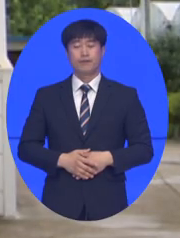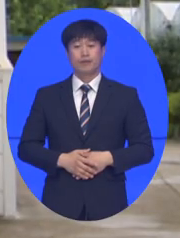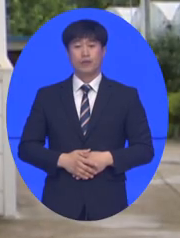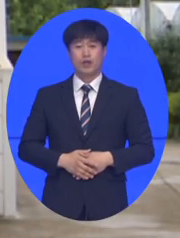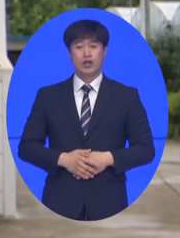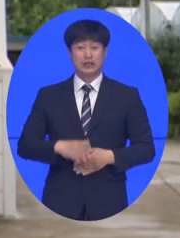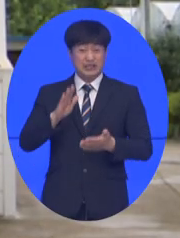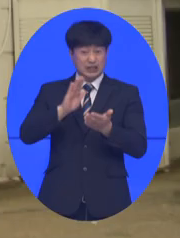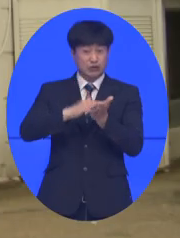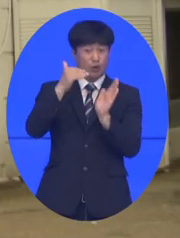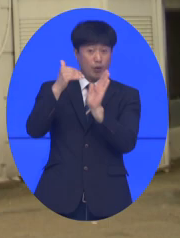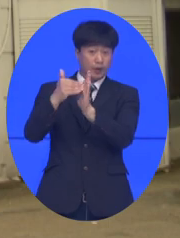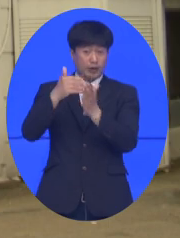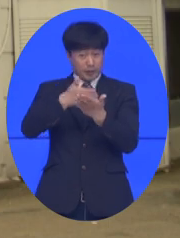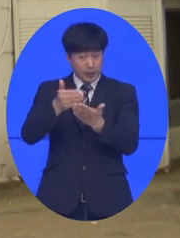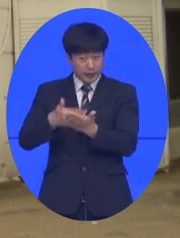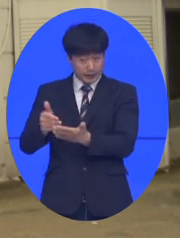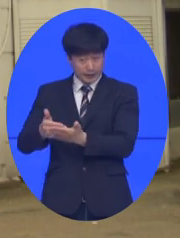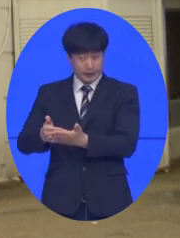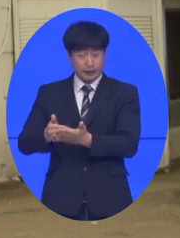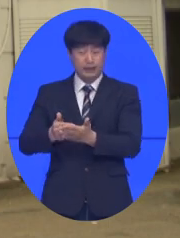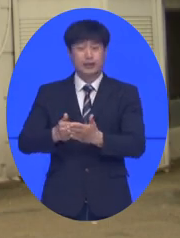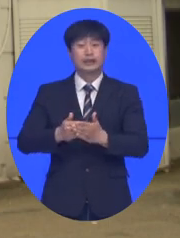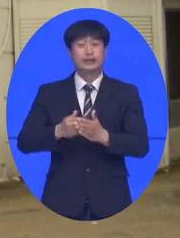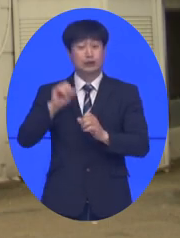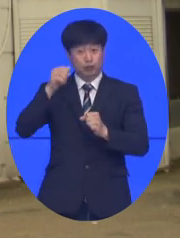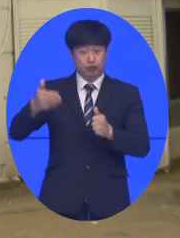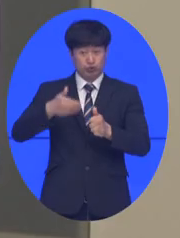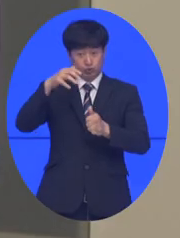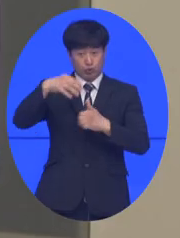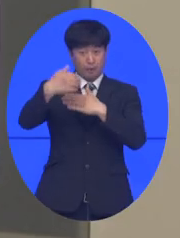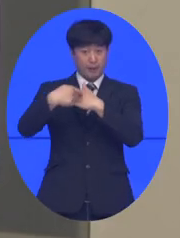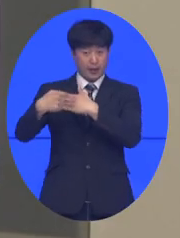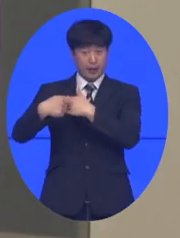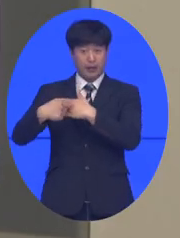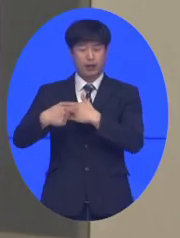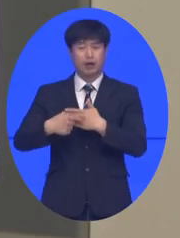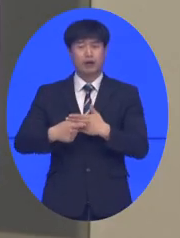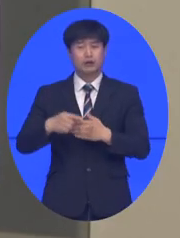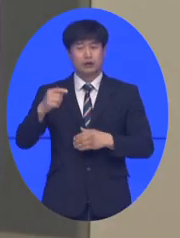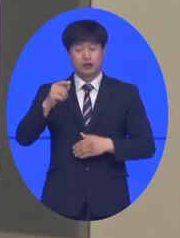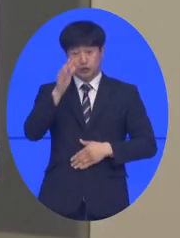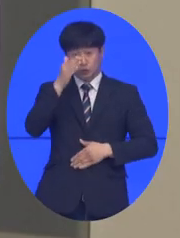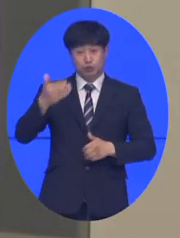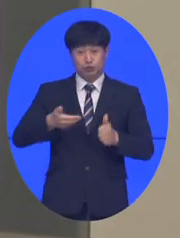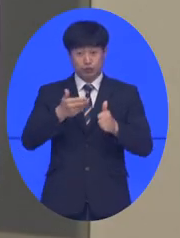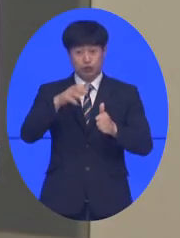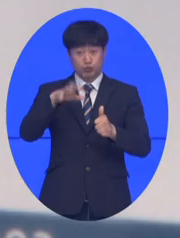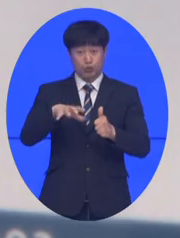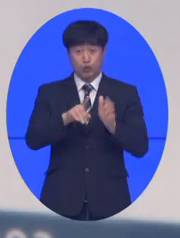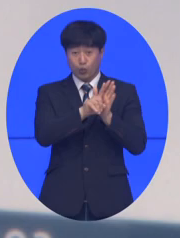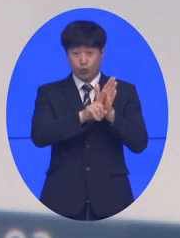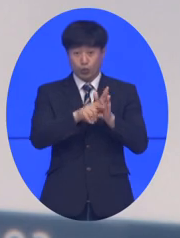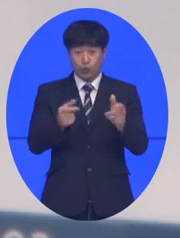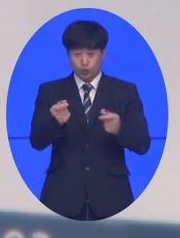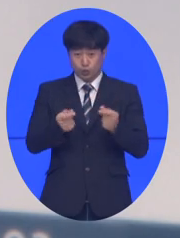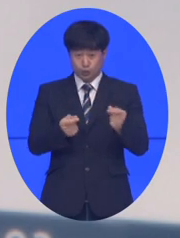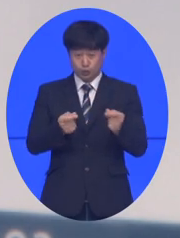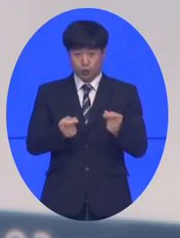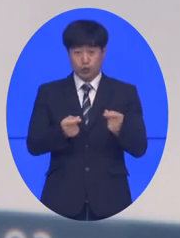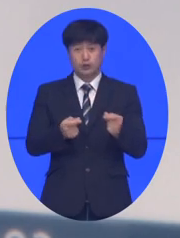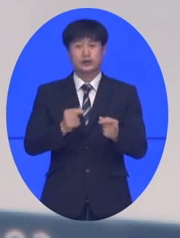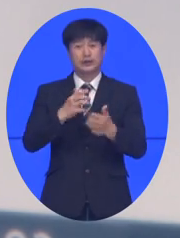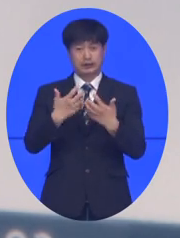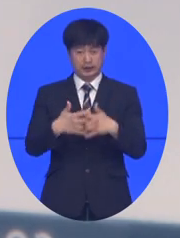열을 차단해주는 차열 페인트로 도포되어 있는 농장 외관. 개사 온도와 습도를 자동으로 조절해주는 자동 온습도